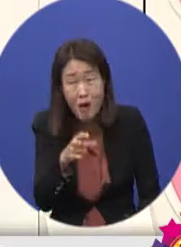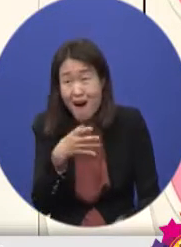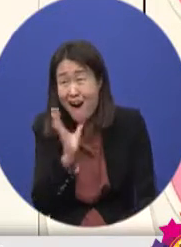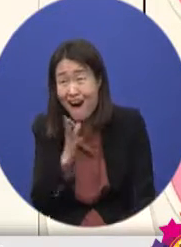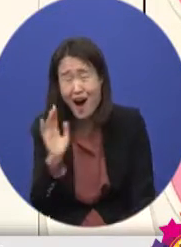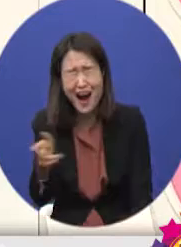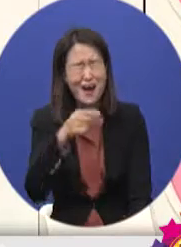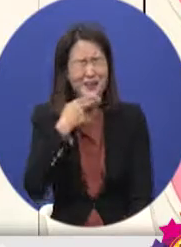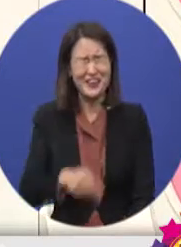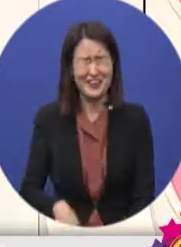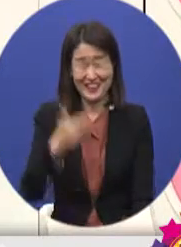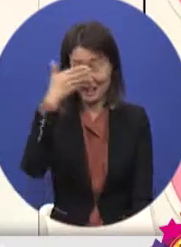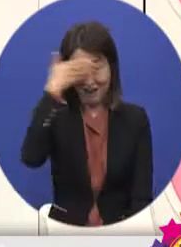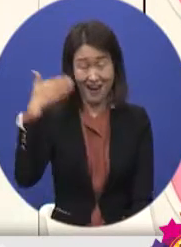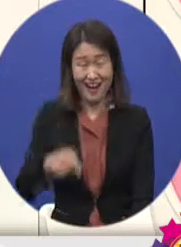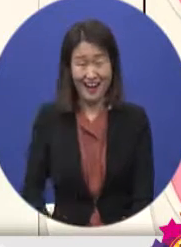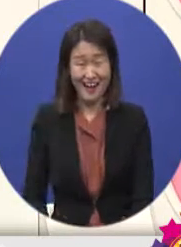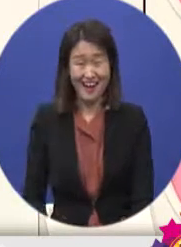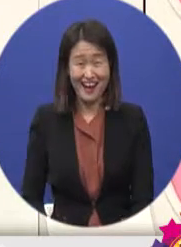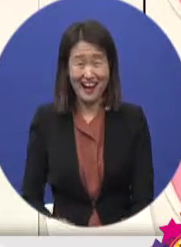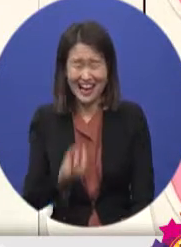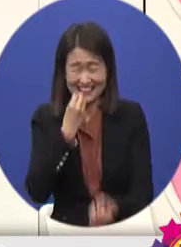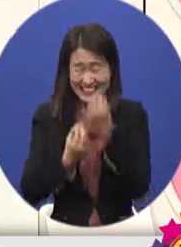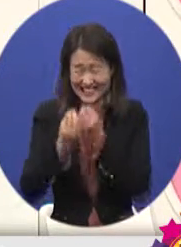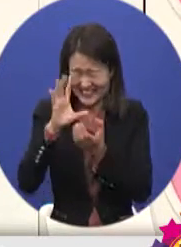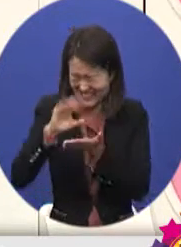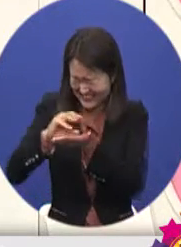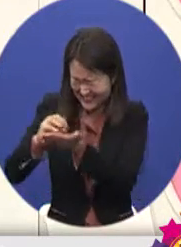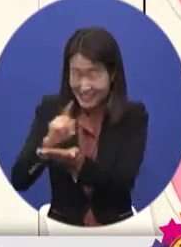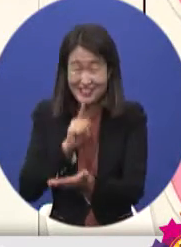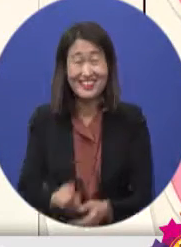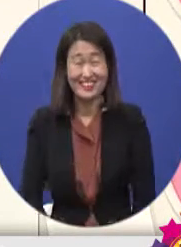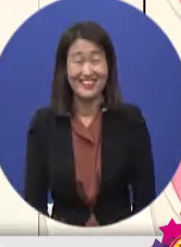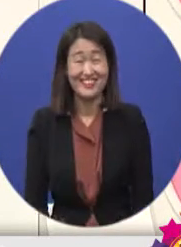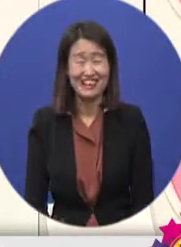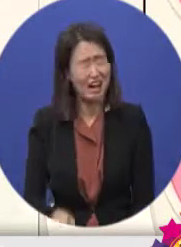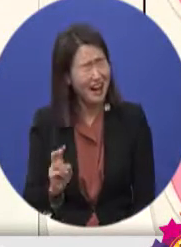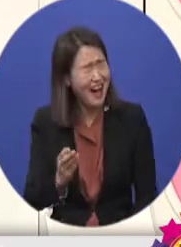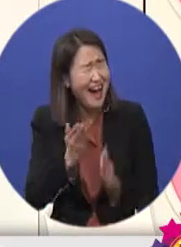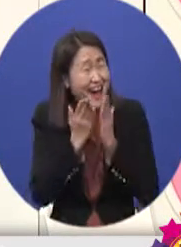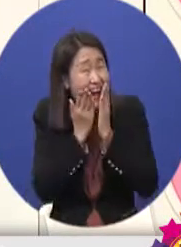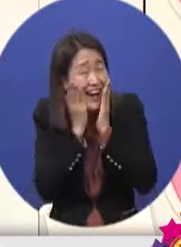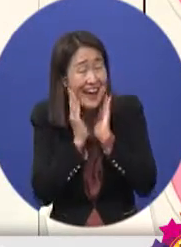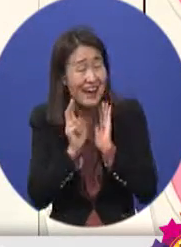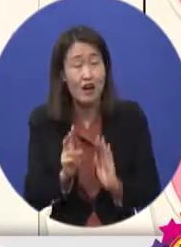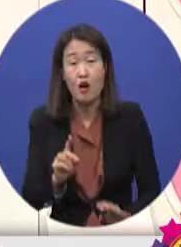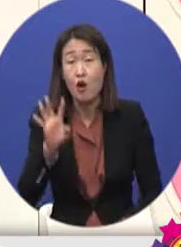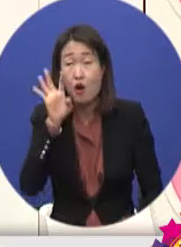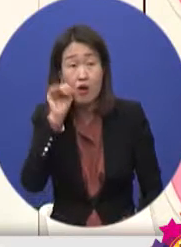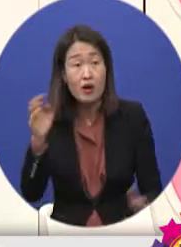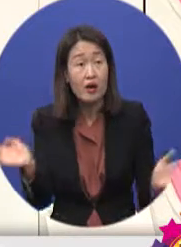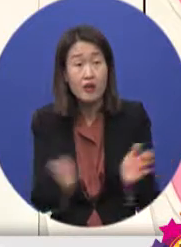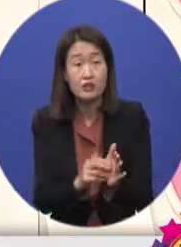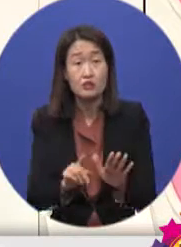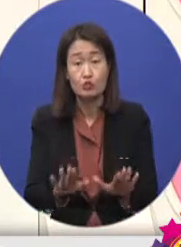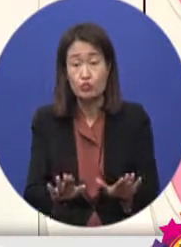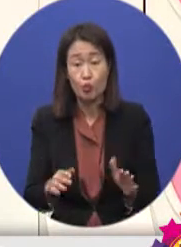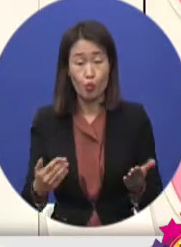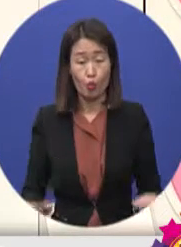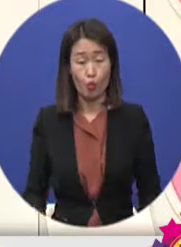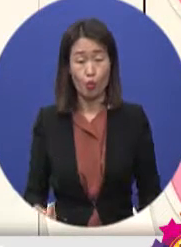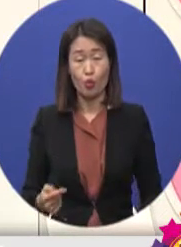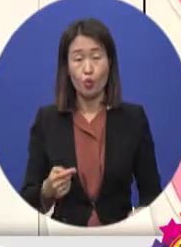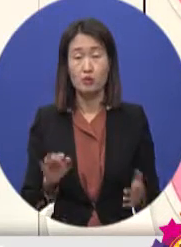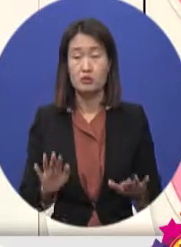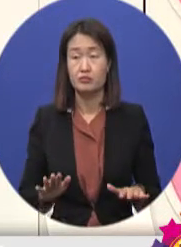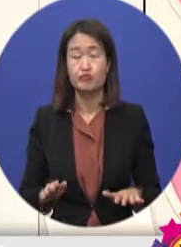많이 먹고. 아, 그렇구나. 예. 네, 네. 그래서 이제 언제까지 하시고 좀 한가하세요?